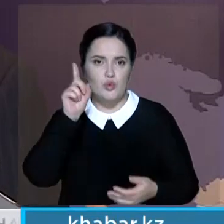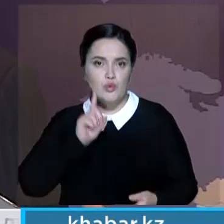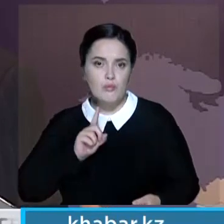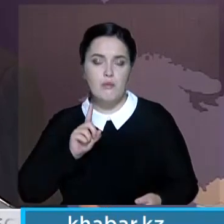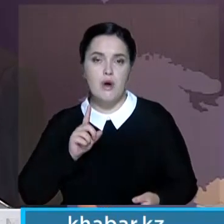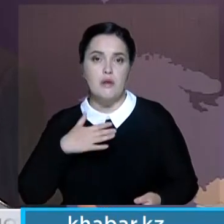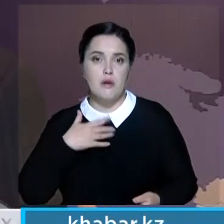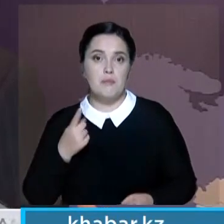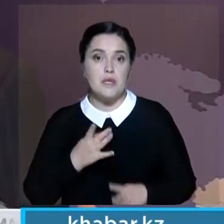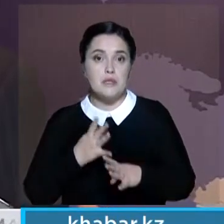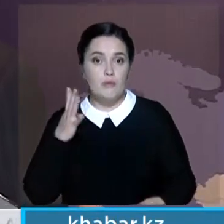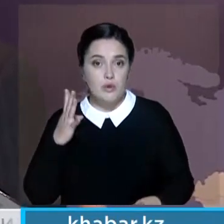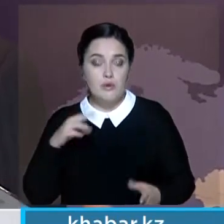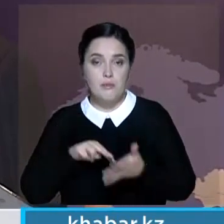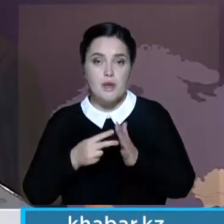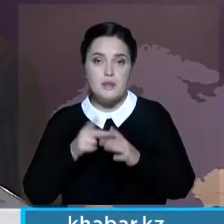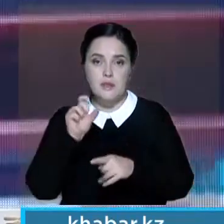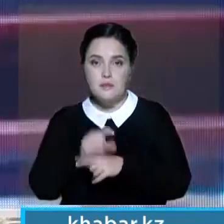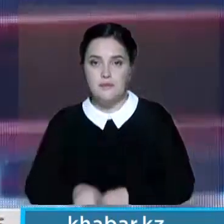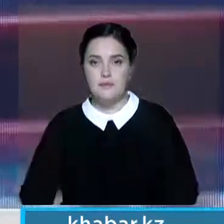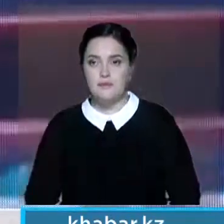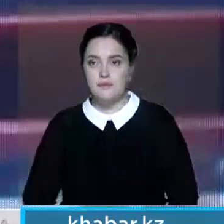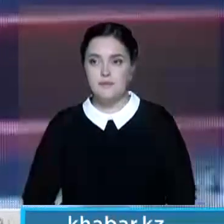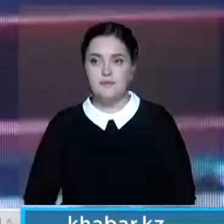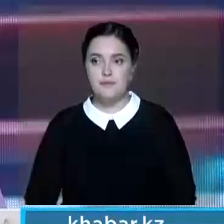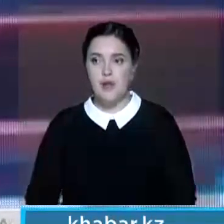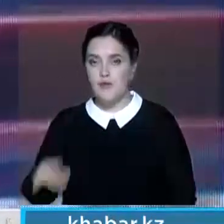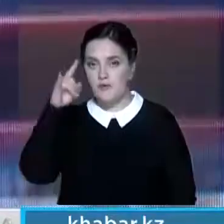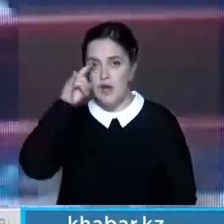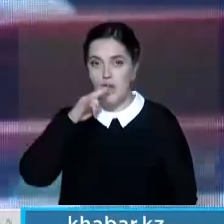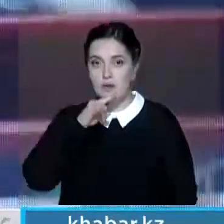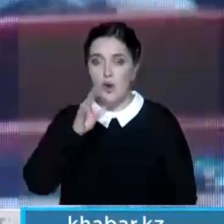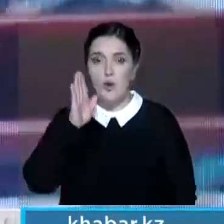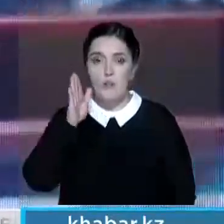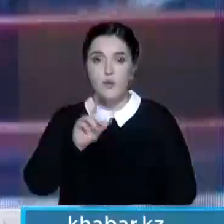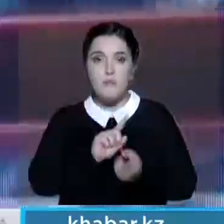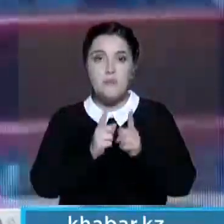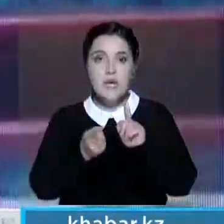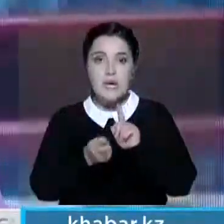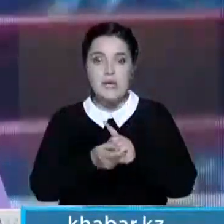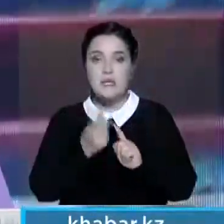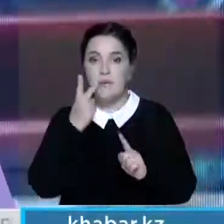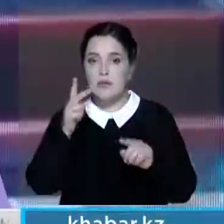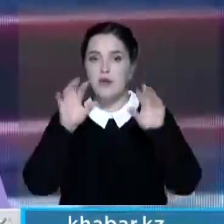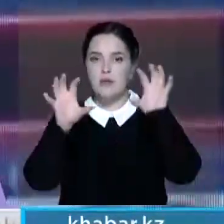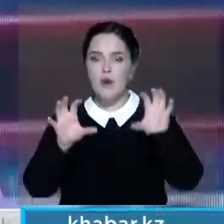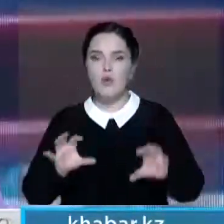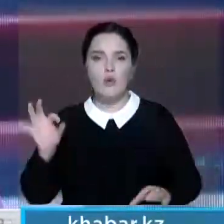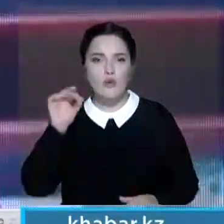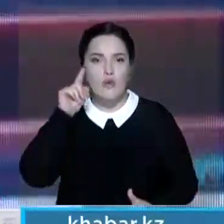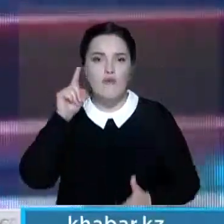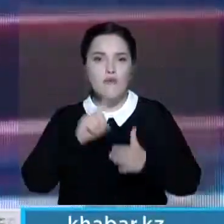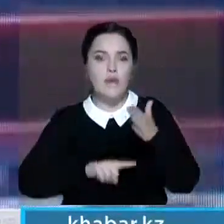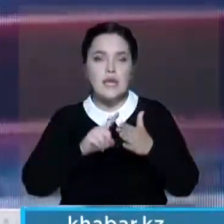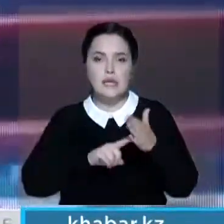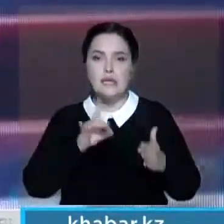наша первостепенная задача. В Казахстане планируют пересмотреть закон о религии, заявила сегодня на